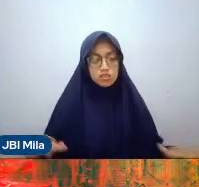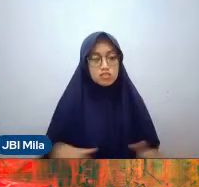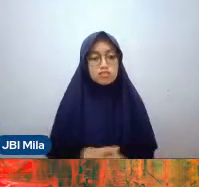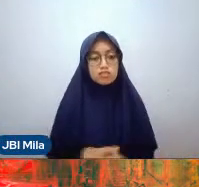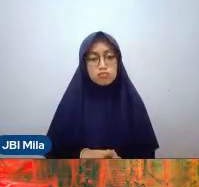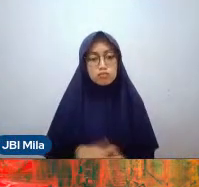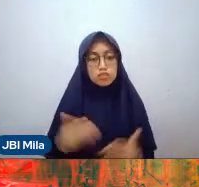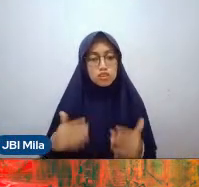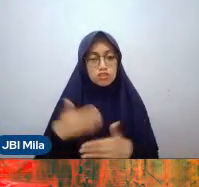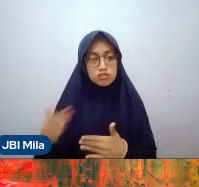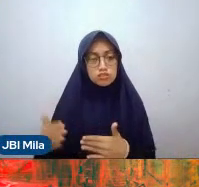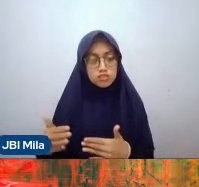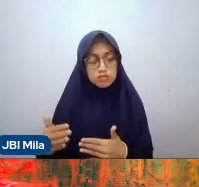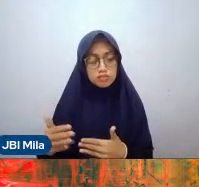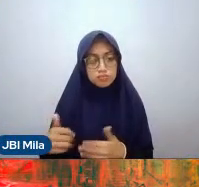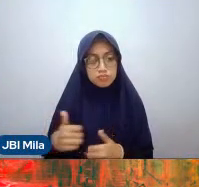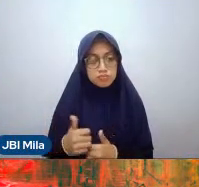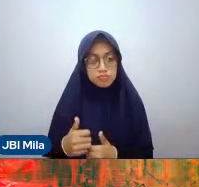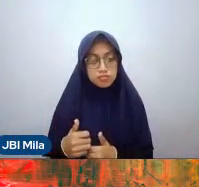usaha-usaha untuk